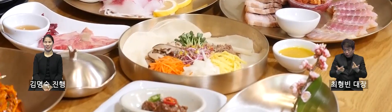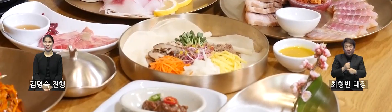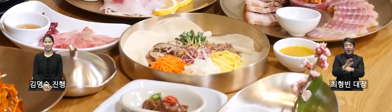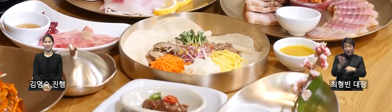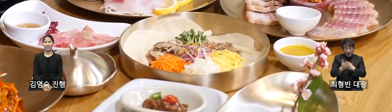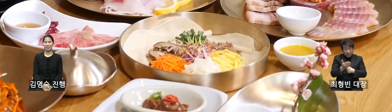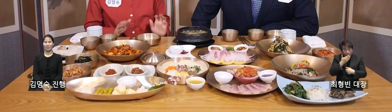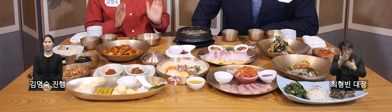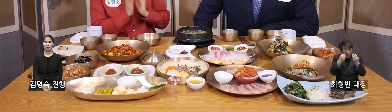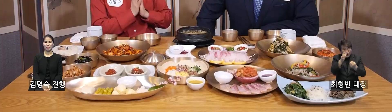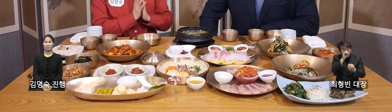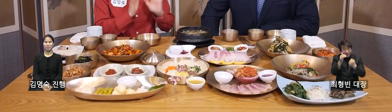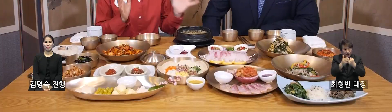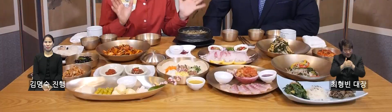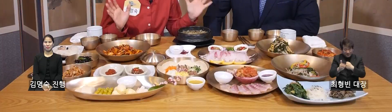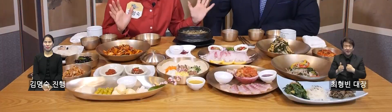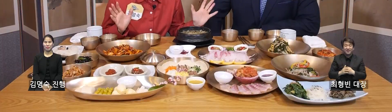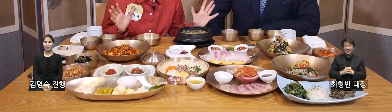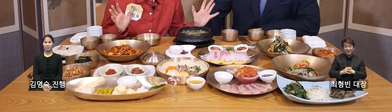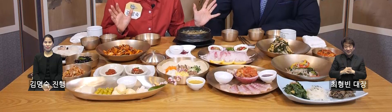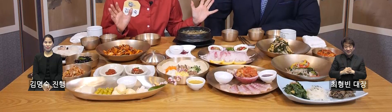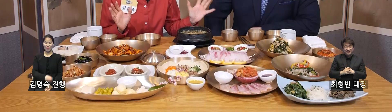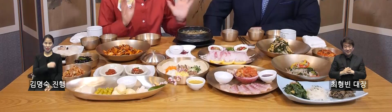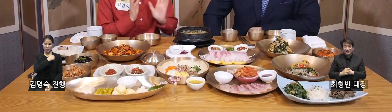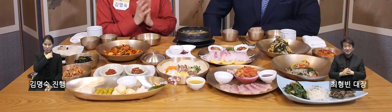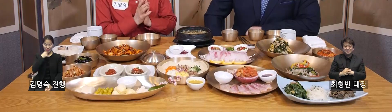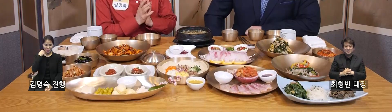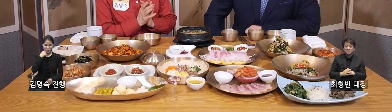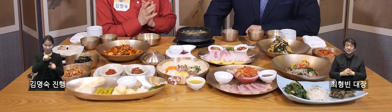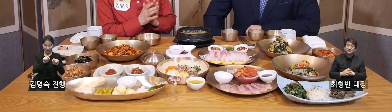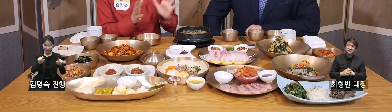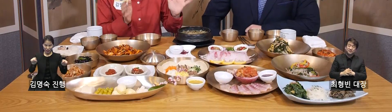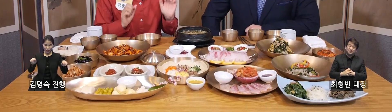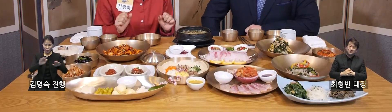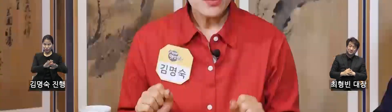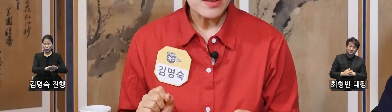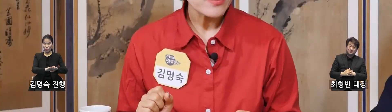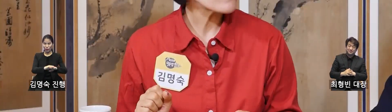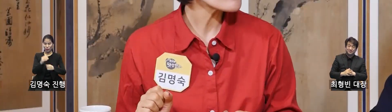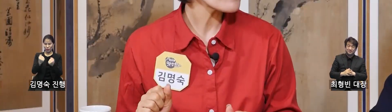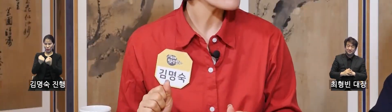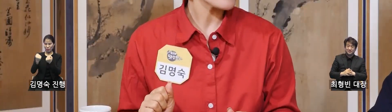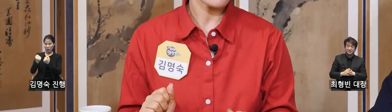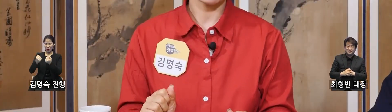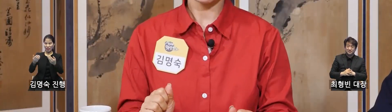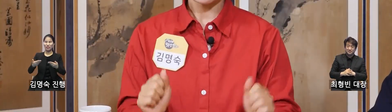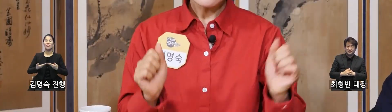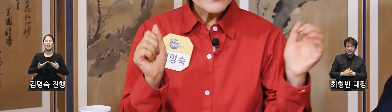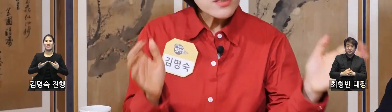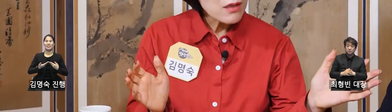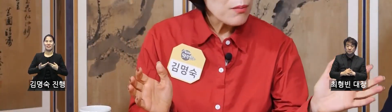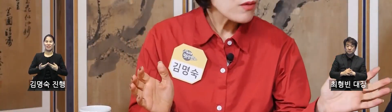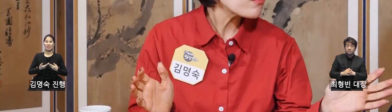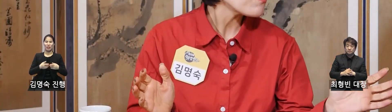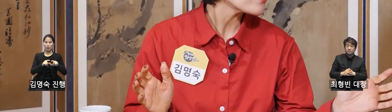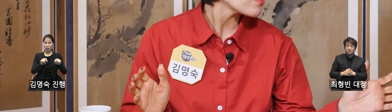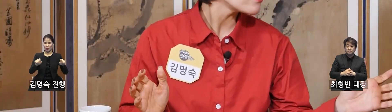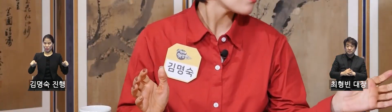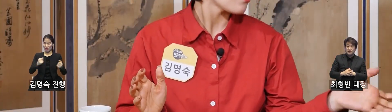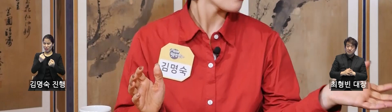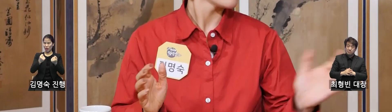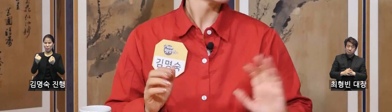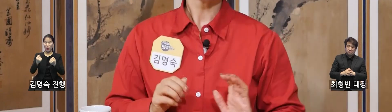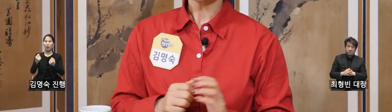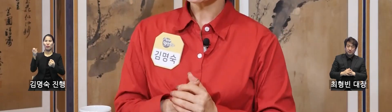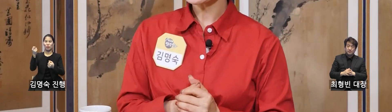어 그래요 그 자 어 이게 맛있는 음식을 앞에 두고 또 이렇게 설명을 많이 해주셨는데 음식 설명 뿐만이